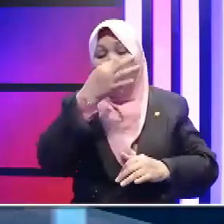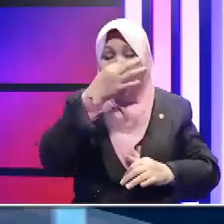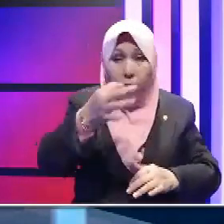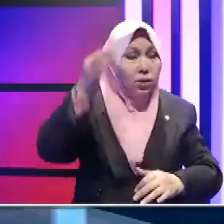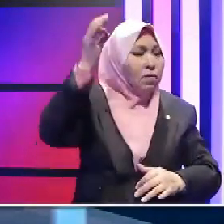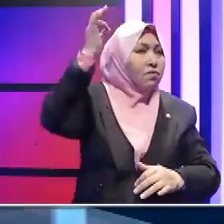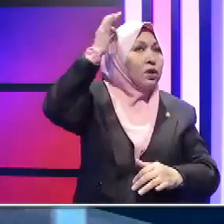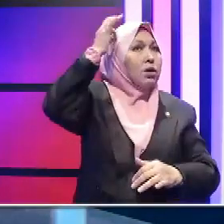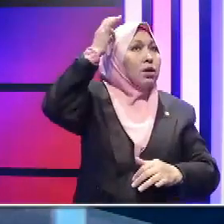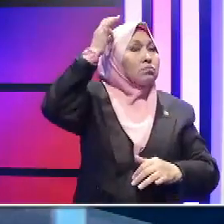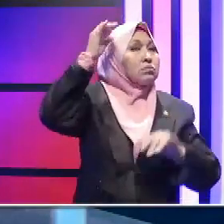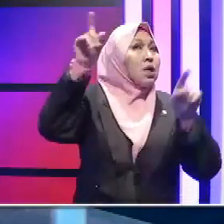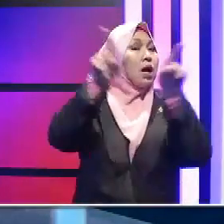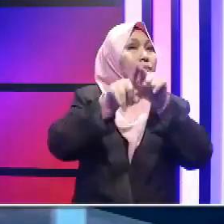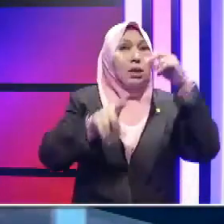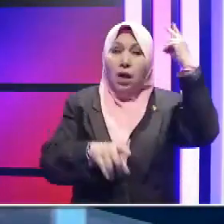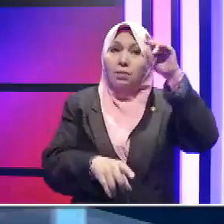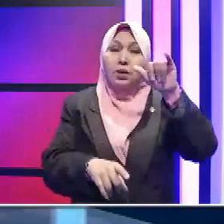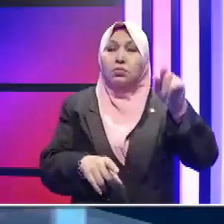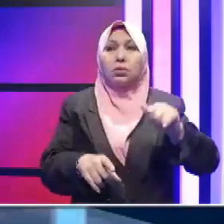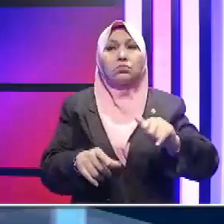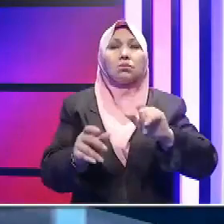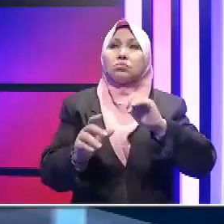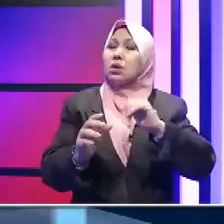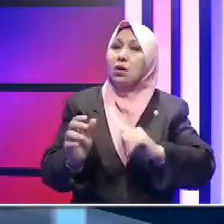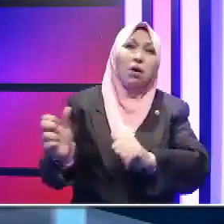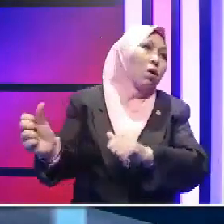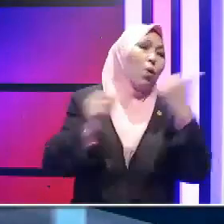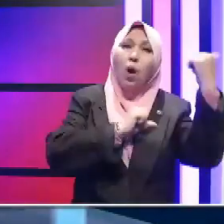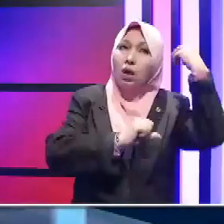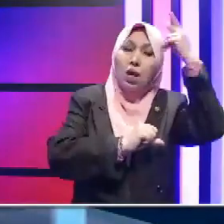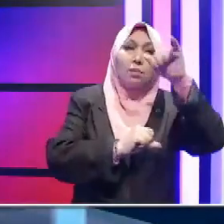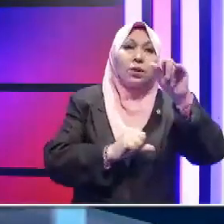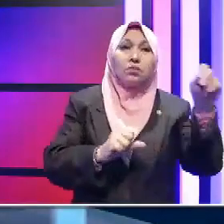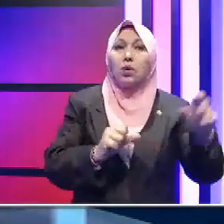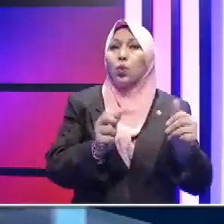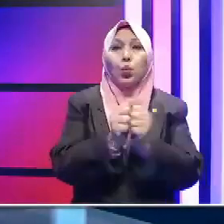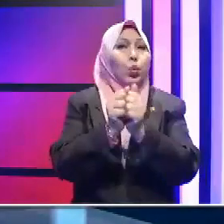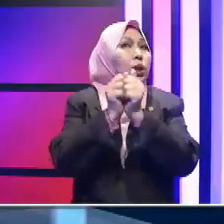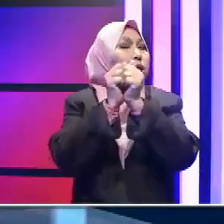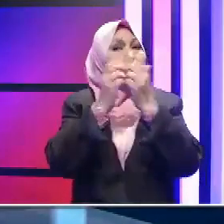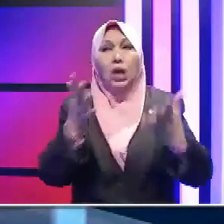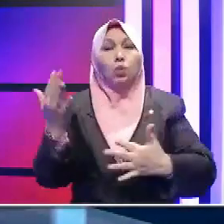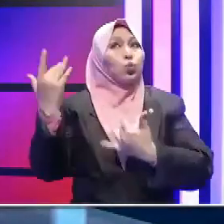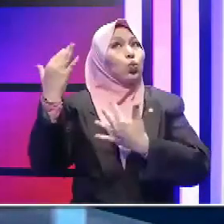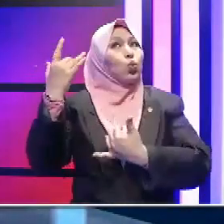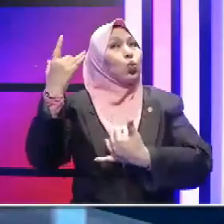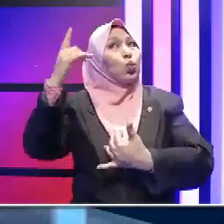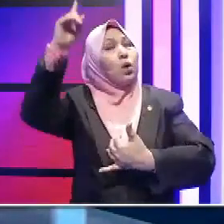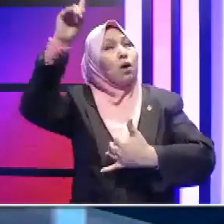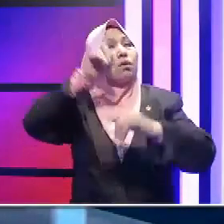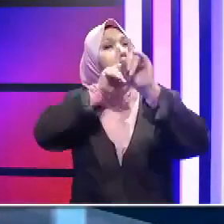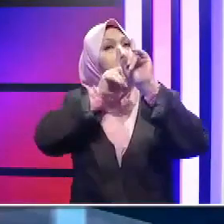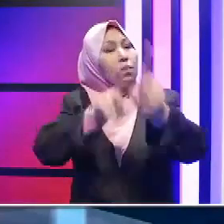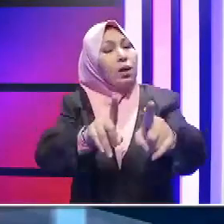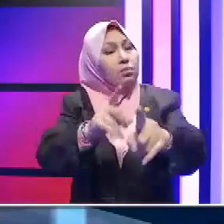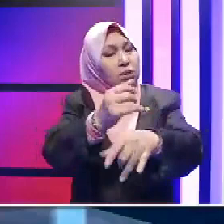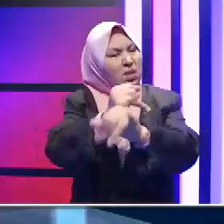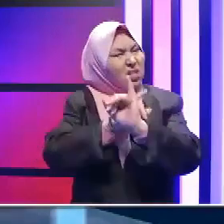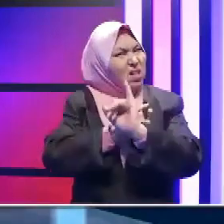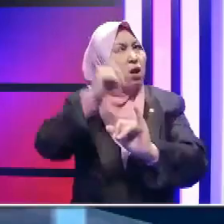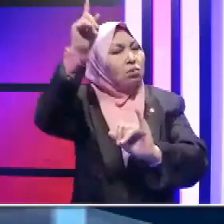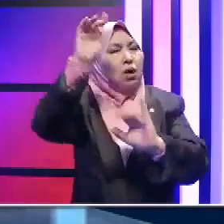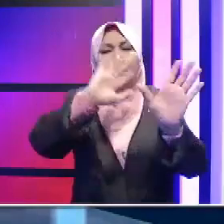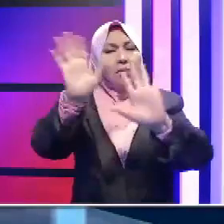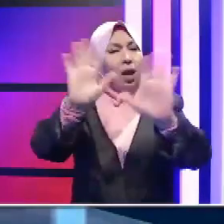difikiran Nabi Yunus ya itulah Baginda telah meninggalkan kaumnya tanpa menunggu hukum Tuhan tanpa menunggu izin Tuhan